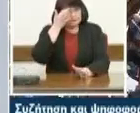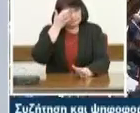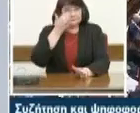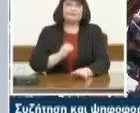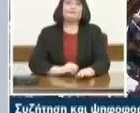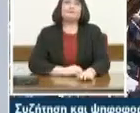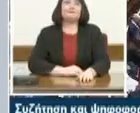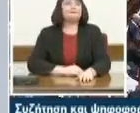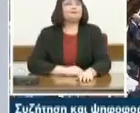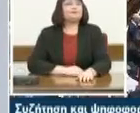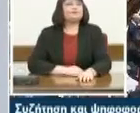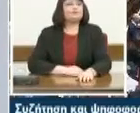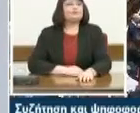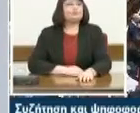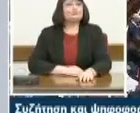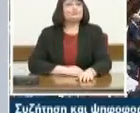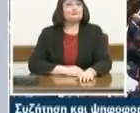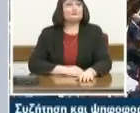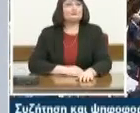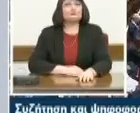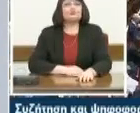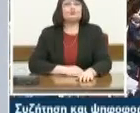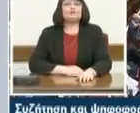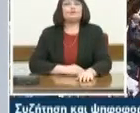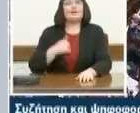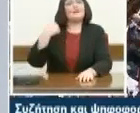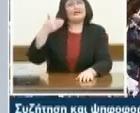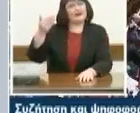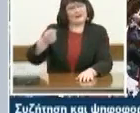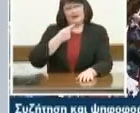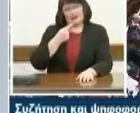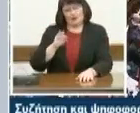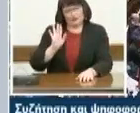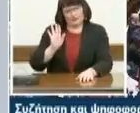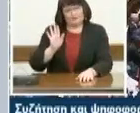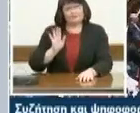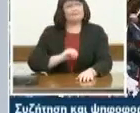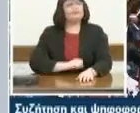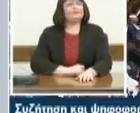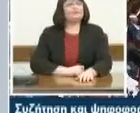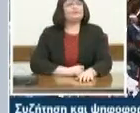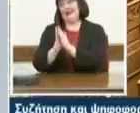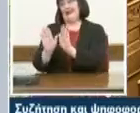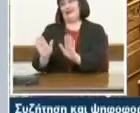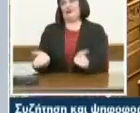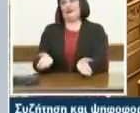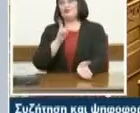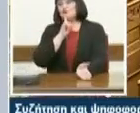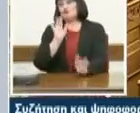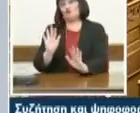εσείς και σας κατηγορούν τώρα. Έχουμε καταθέσει την υπόμενο στον Άριο Πάγο. Στον Άριο Πάγο